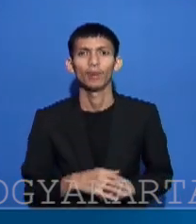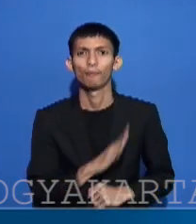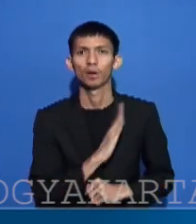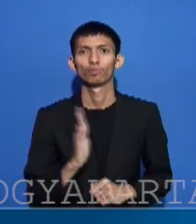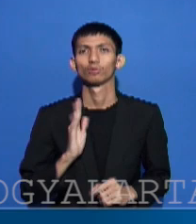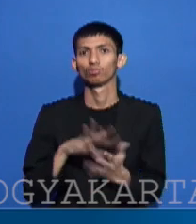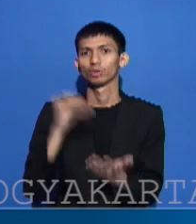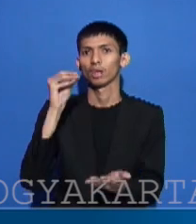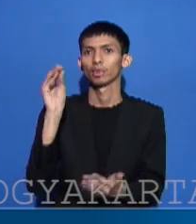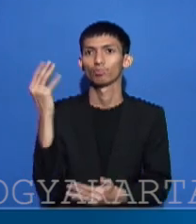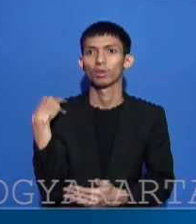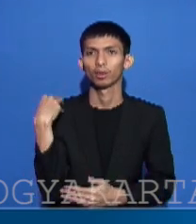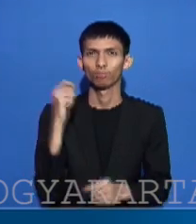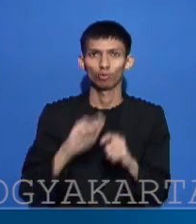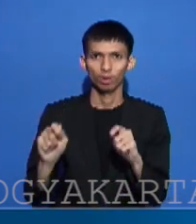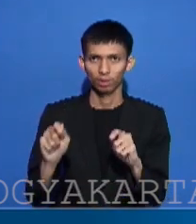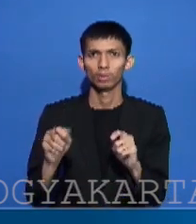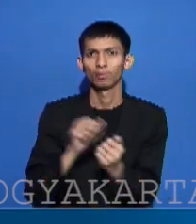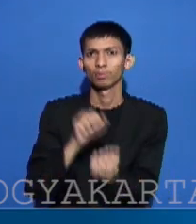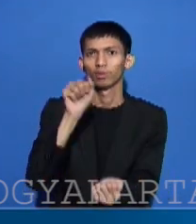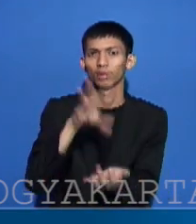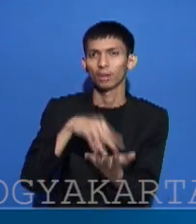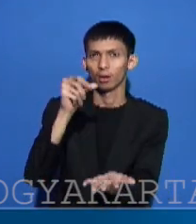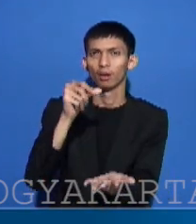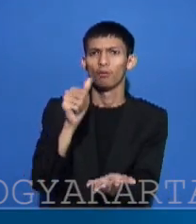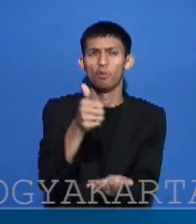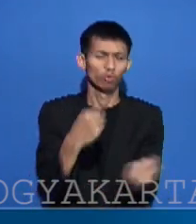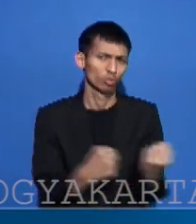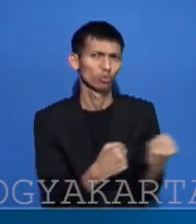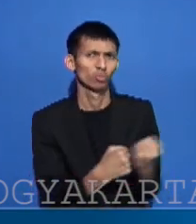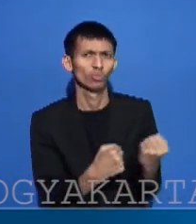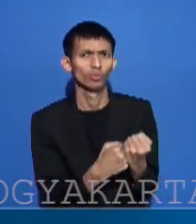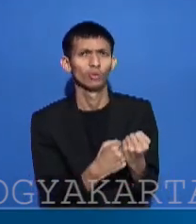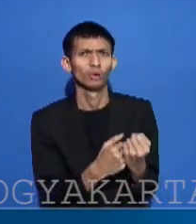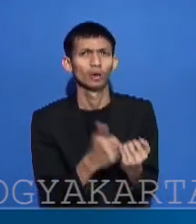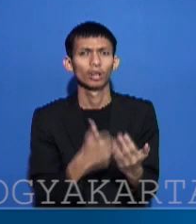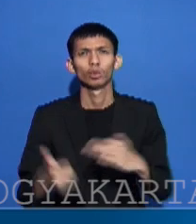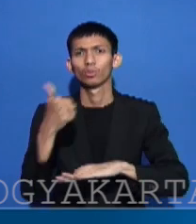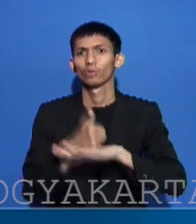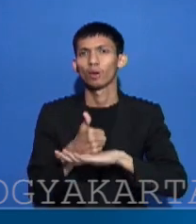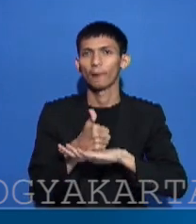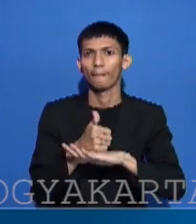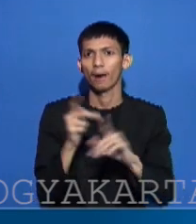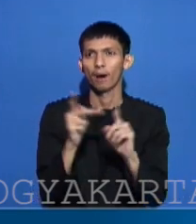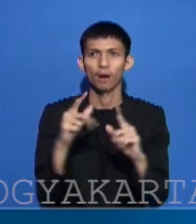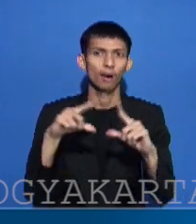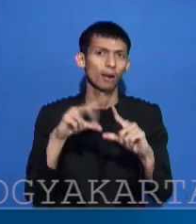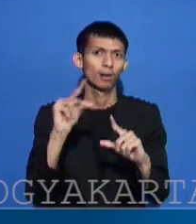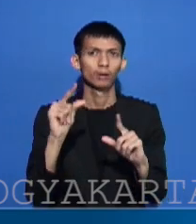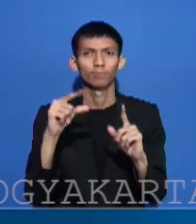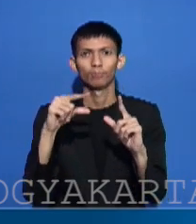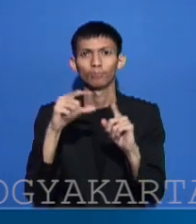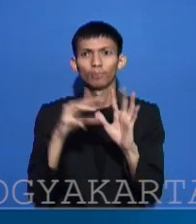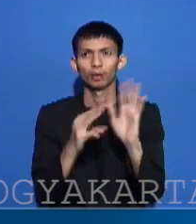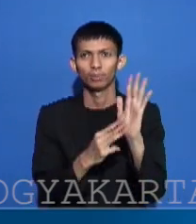Akta Tanah. Hal tersebut disampaikan oleh Ketua Umum PPIPPAT, Hapendi Harahap, saat ditemui dalam rapat